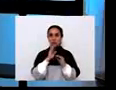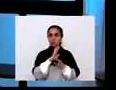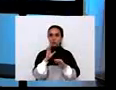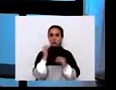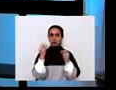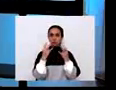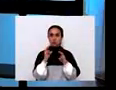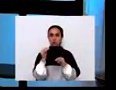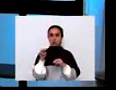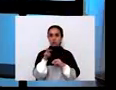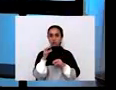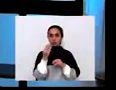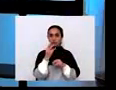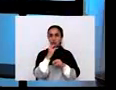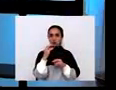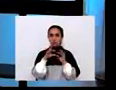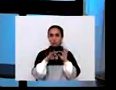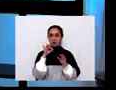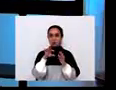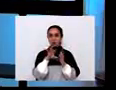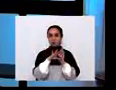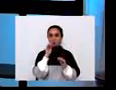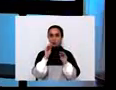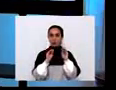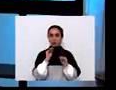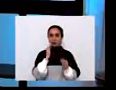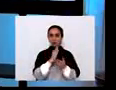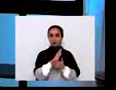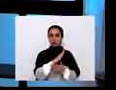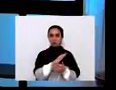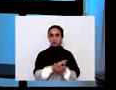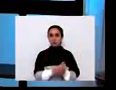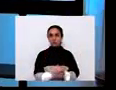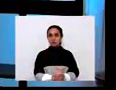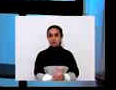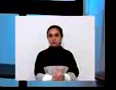ни нужную литературу не подобрали. Вот так вот, с перестановкой.